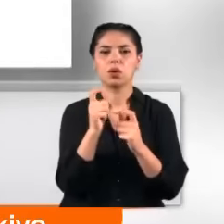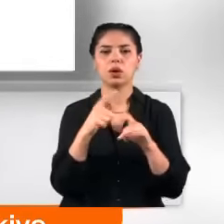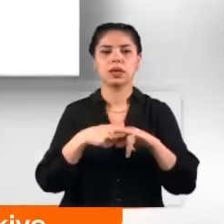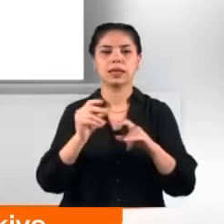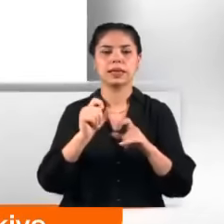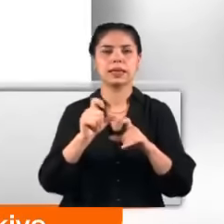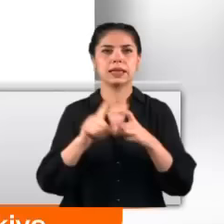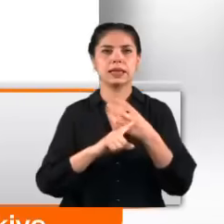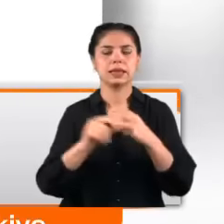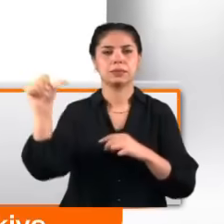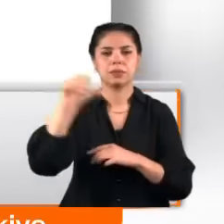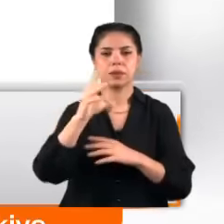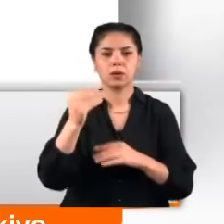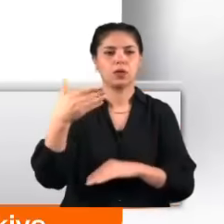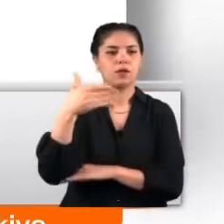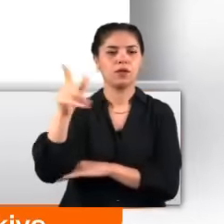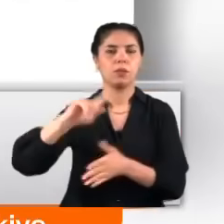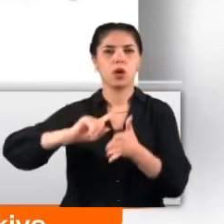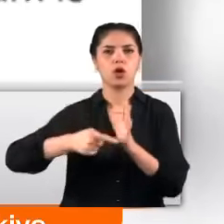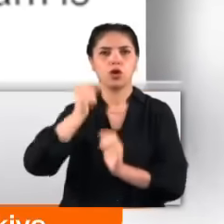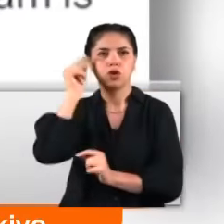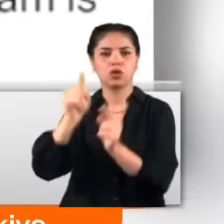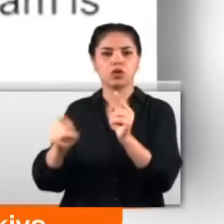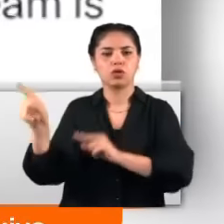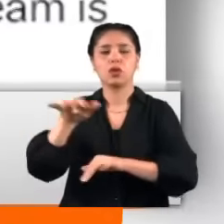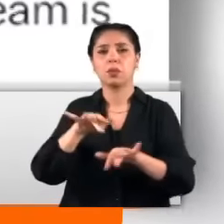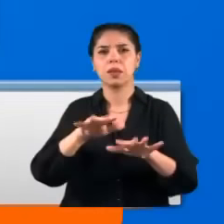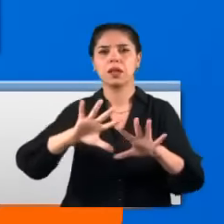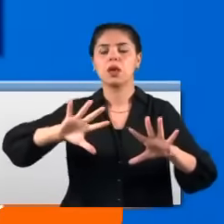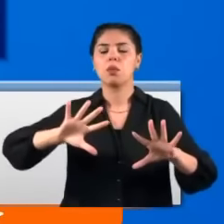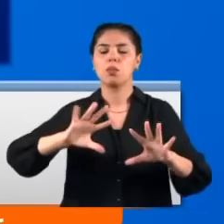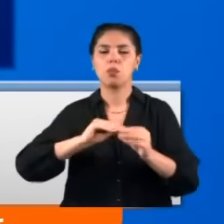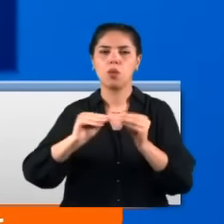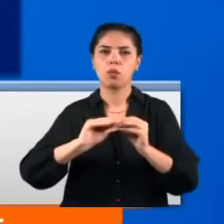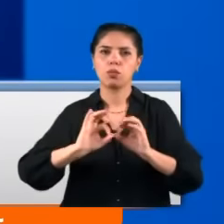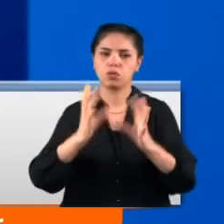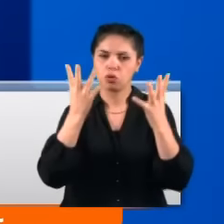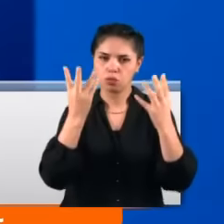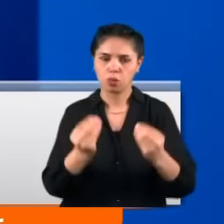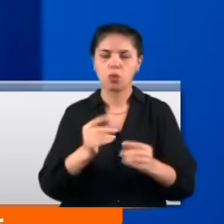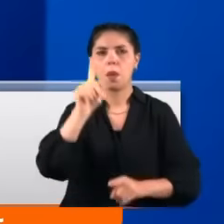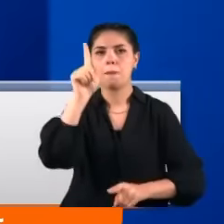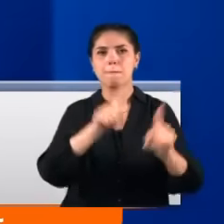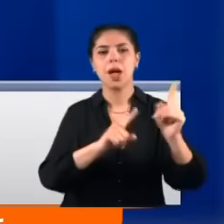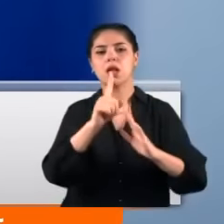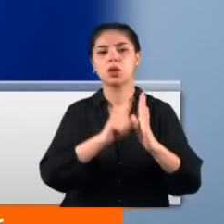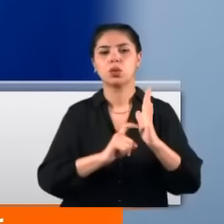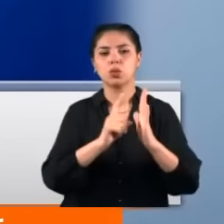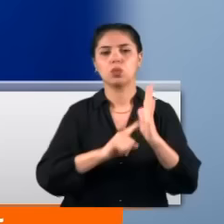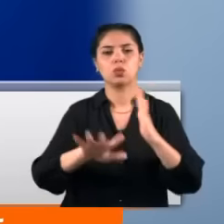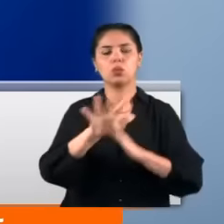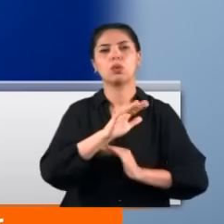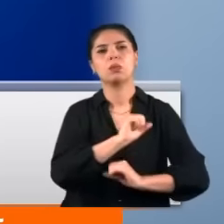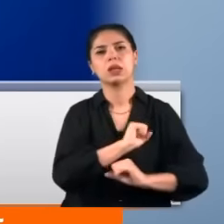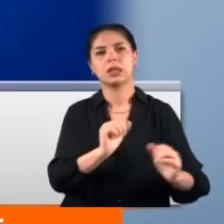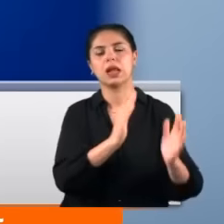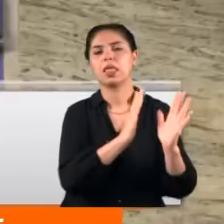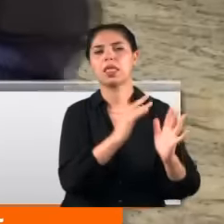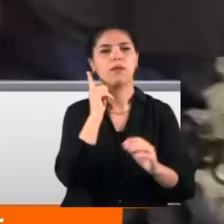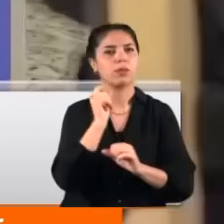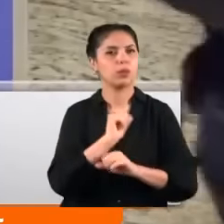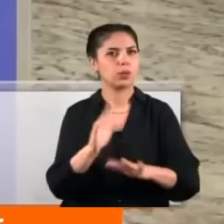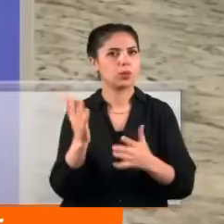ciddi düşüş yaşanan şirketin yöneticileri yazılım sorununun çözüldüğünü ancak bazı uygulamaların etkilenmeye devam edeceğini